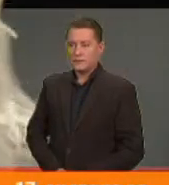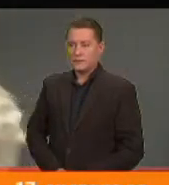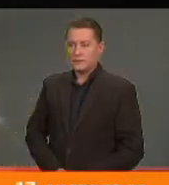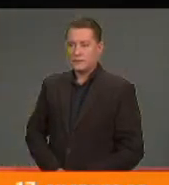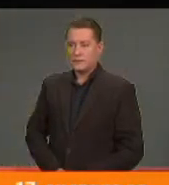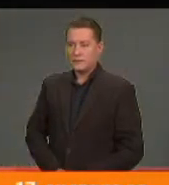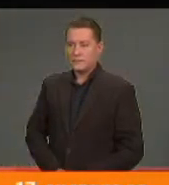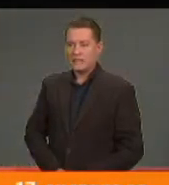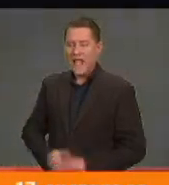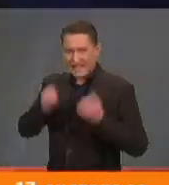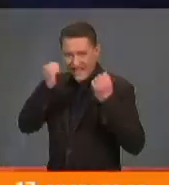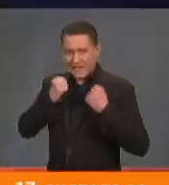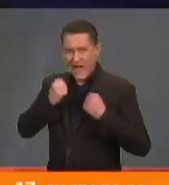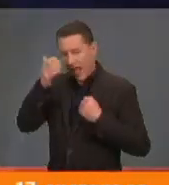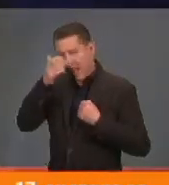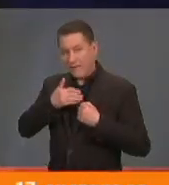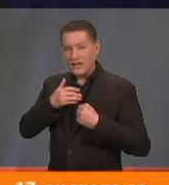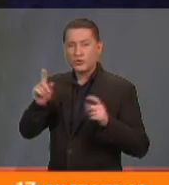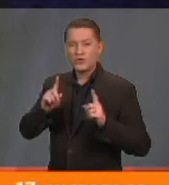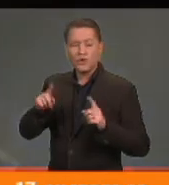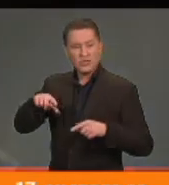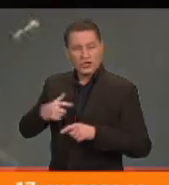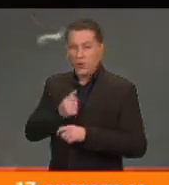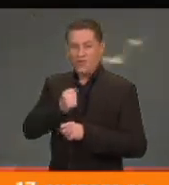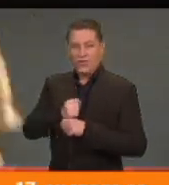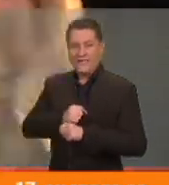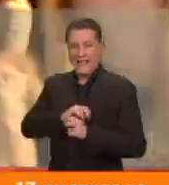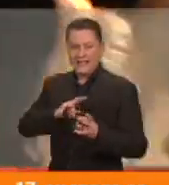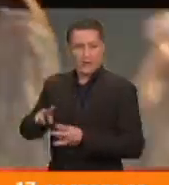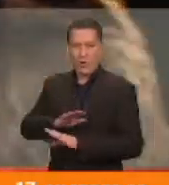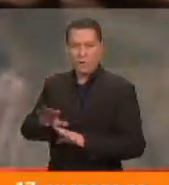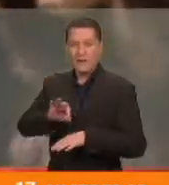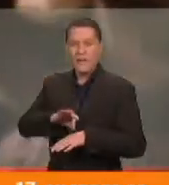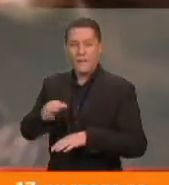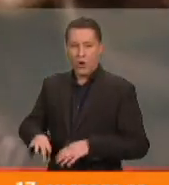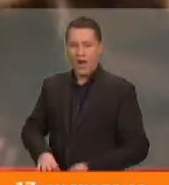І надягає маску, щоб їй знову не зробили боляче.